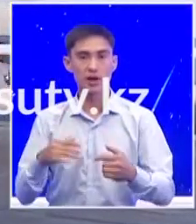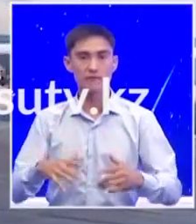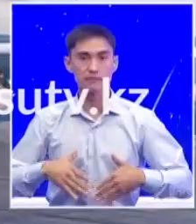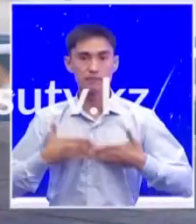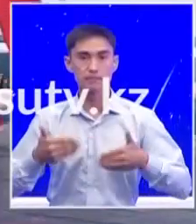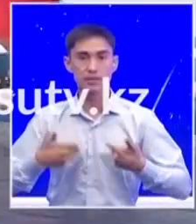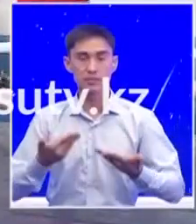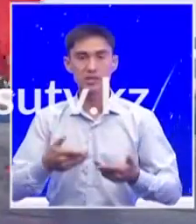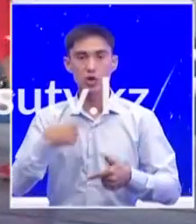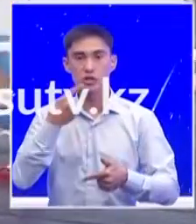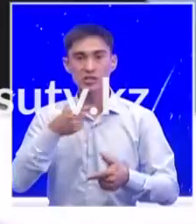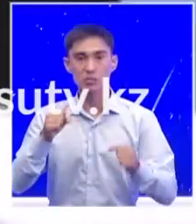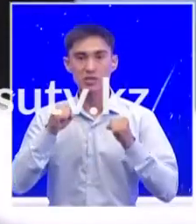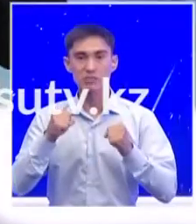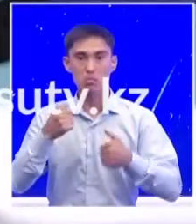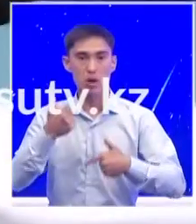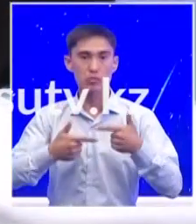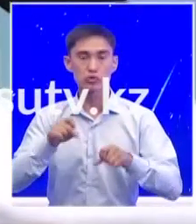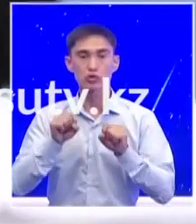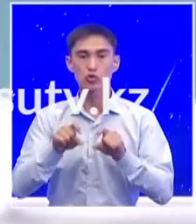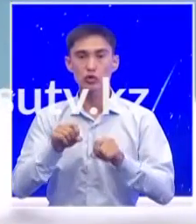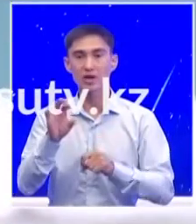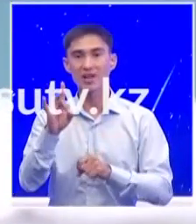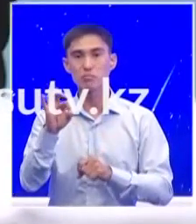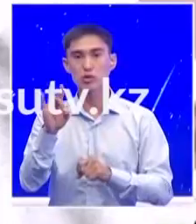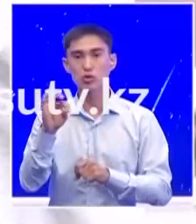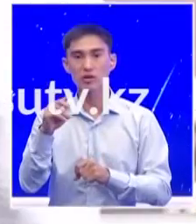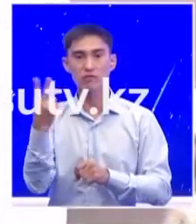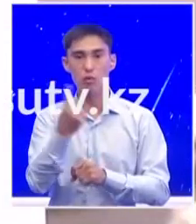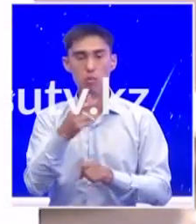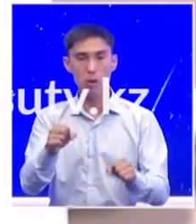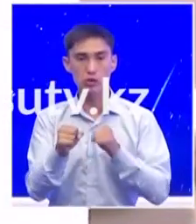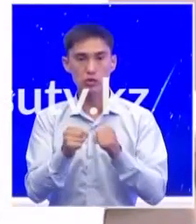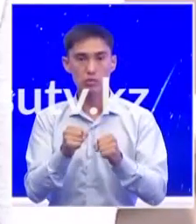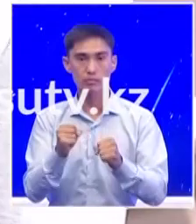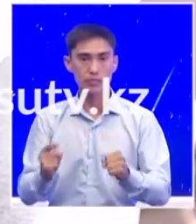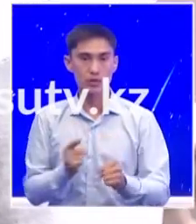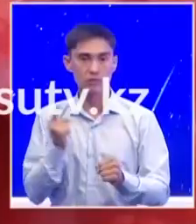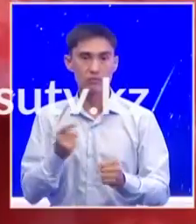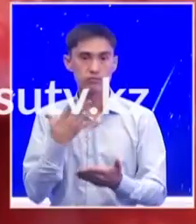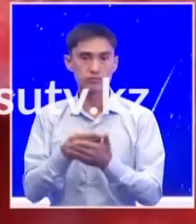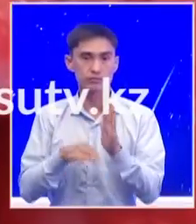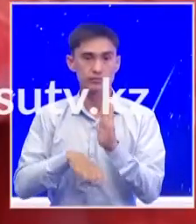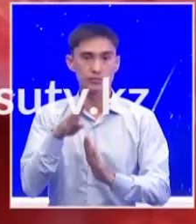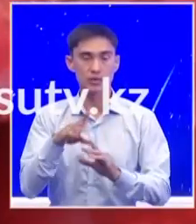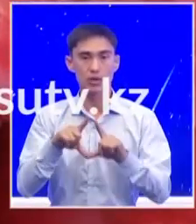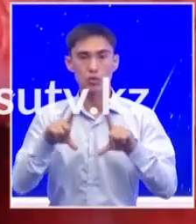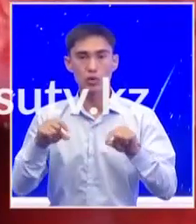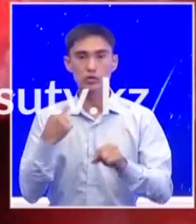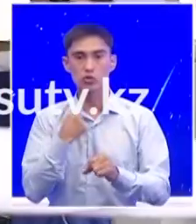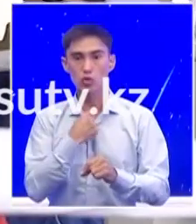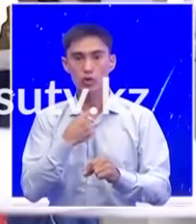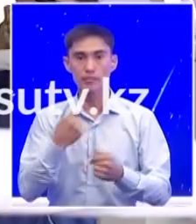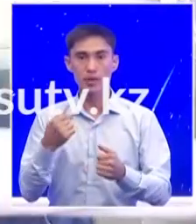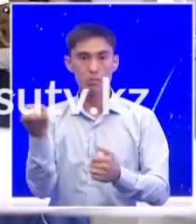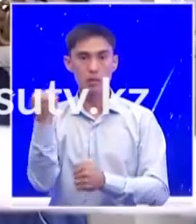100%, признается спортсмен. Борьбу за золото он вел с Рамиром Тохтановым. Оба боксера оттачивают свое мастерство в Талдыкурганской школе единоборств.